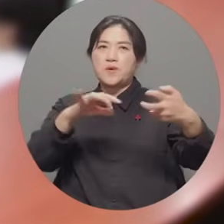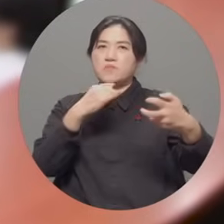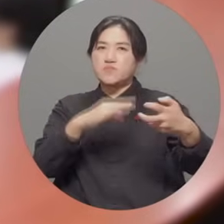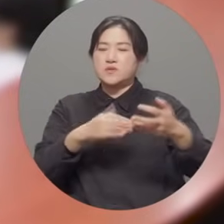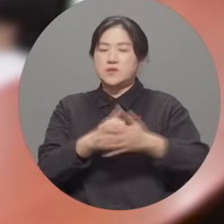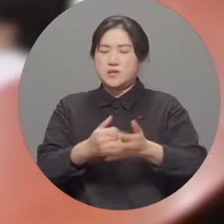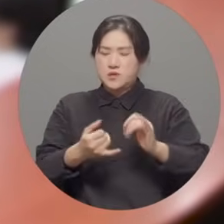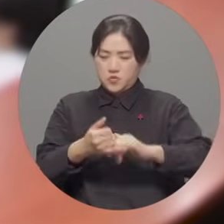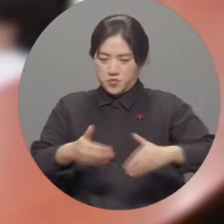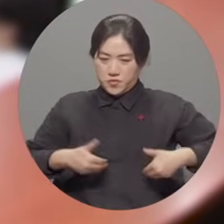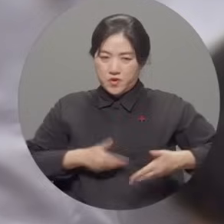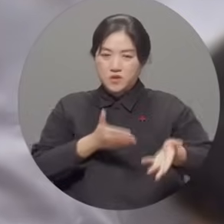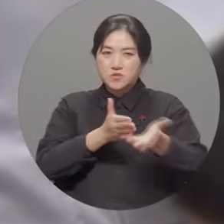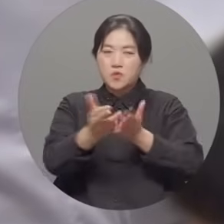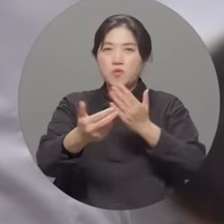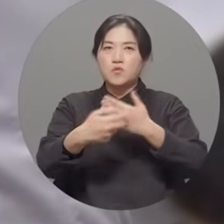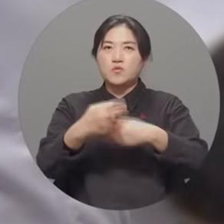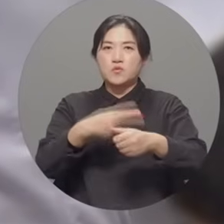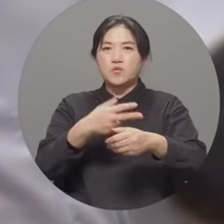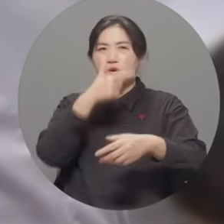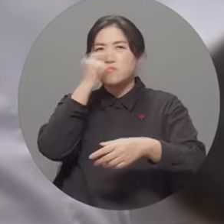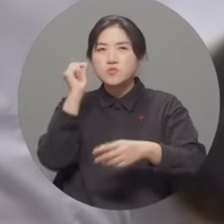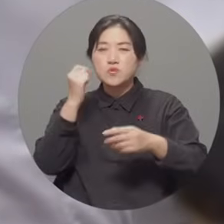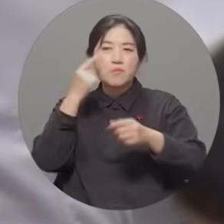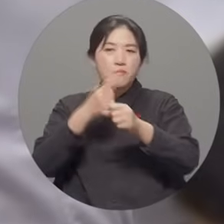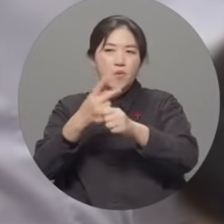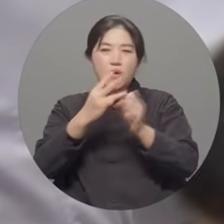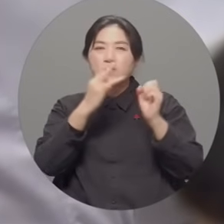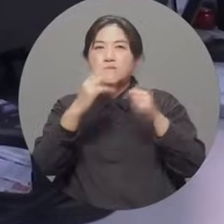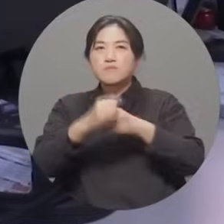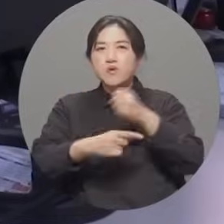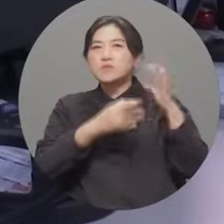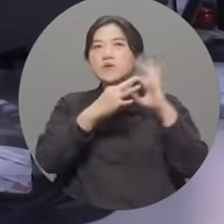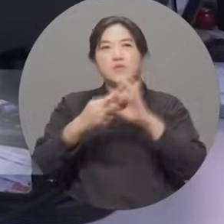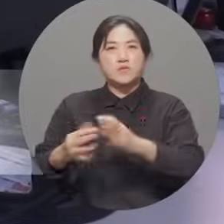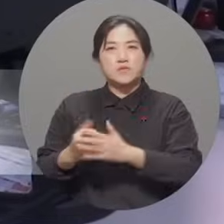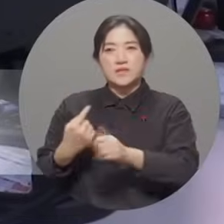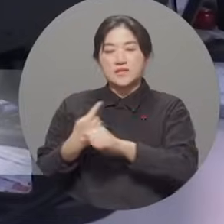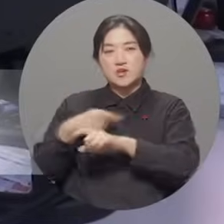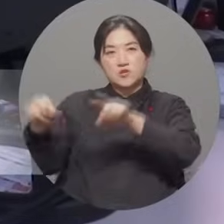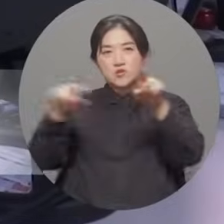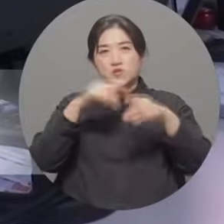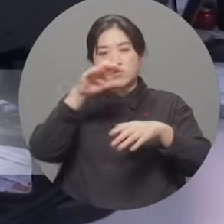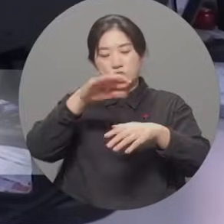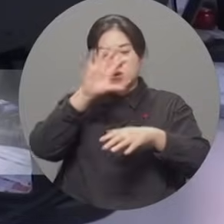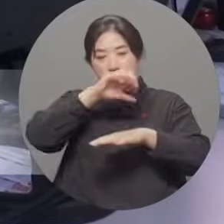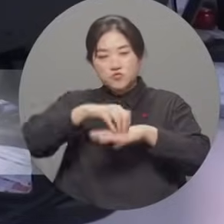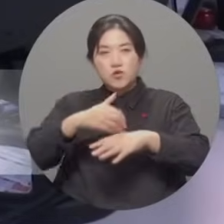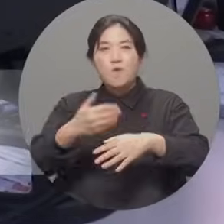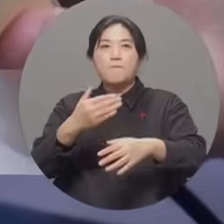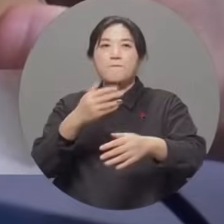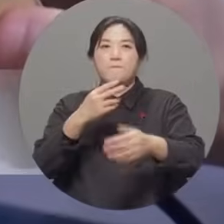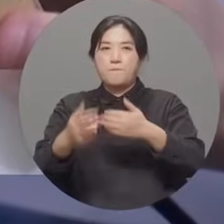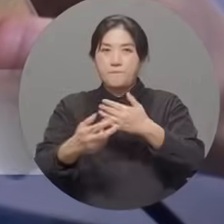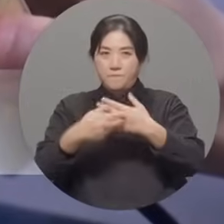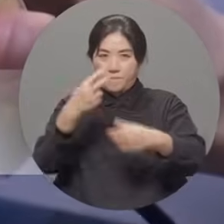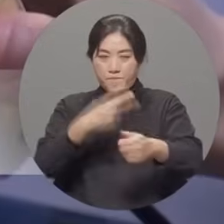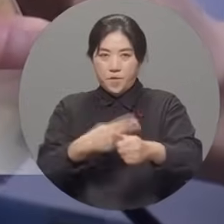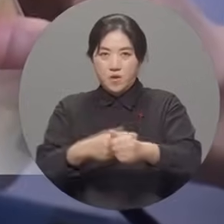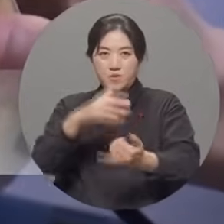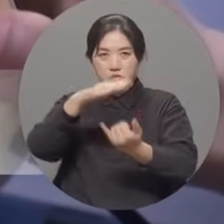의료 전공의 부족 현상은 몇 년째 이어지고 있습니다. 지난해 전국 수련병원의 소아청소년과 전공의